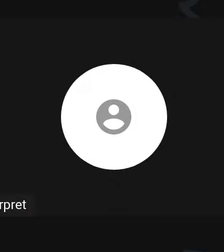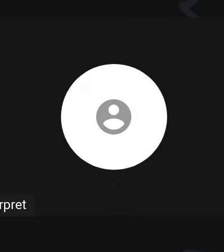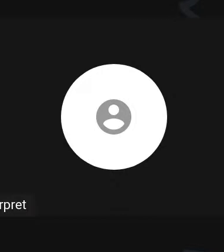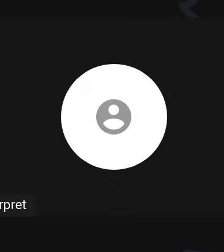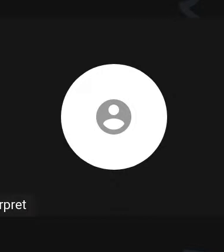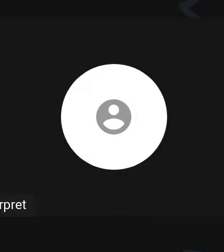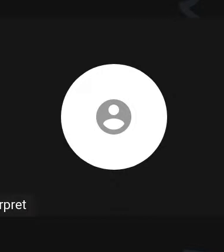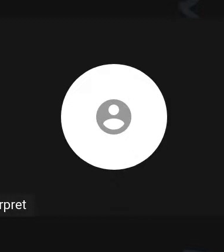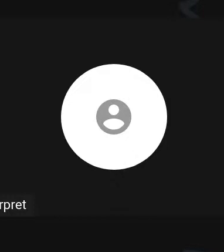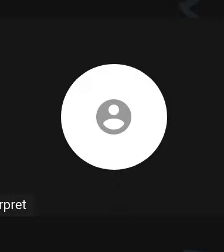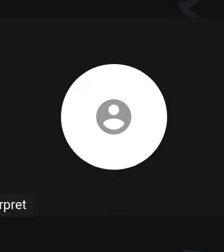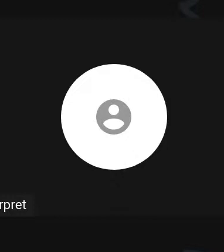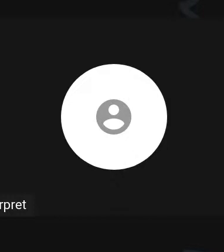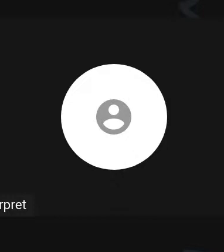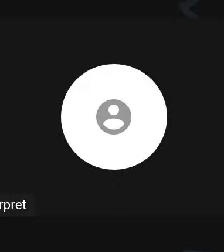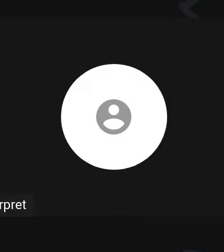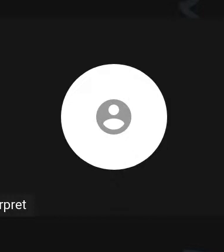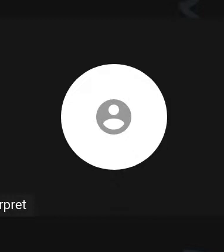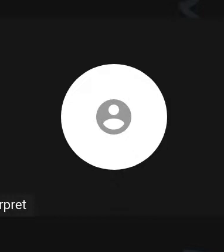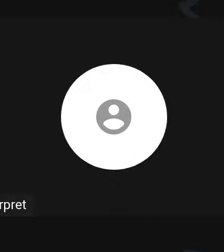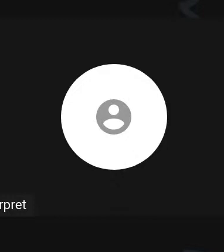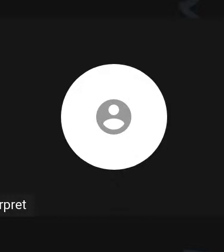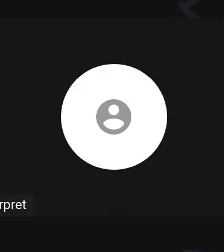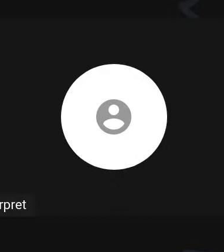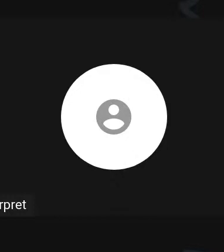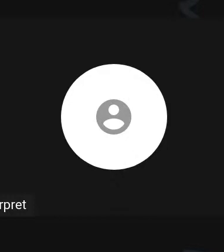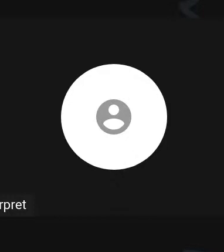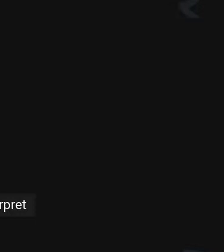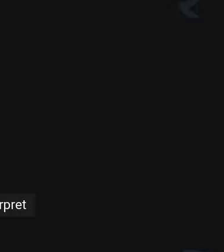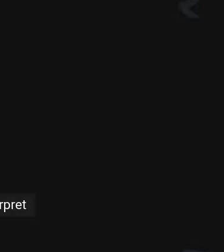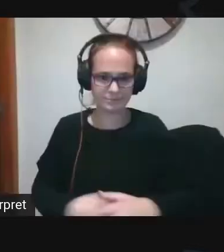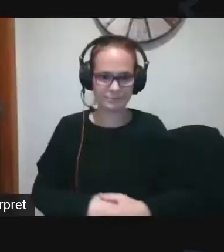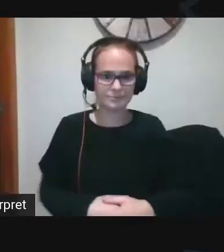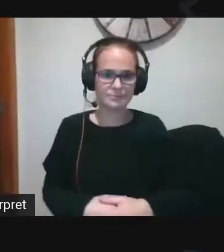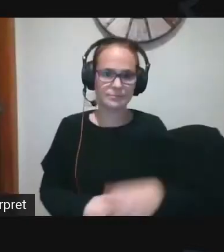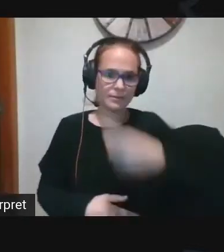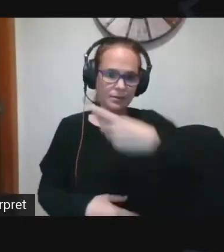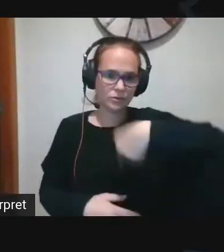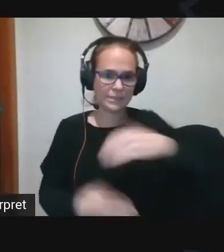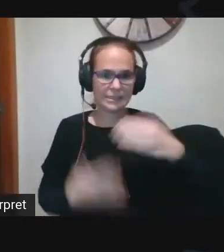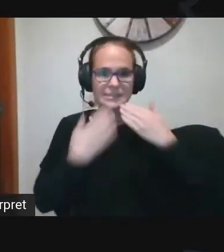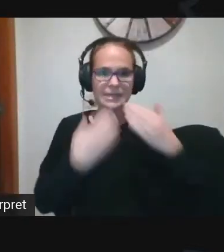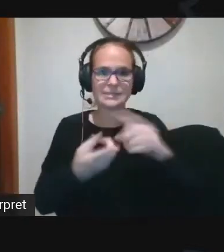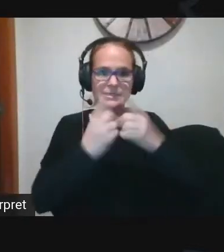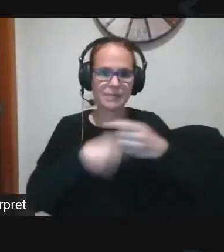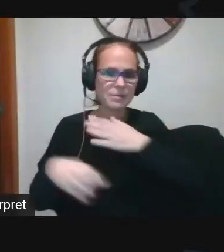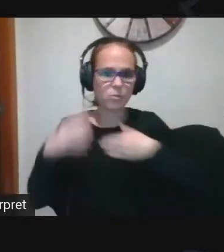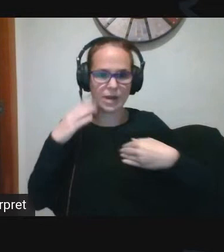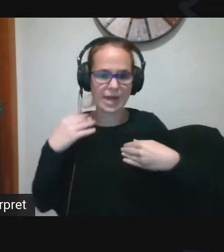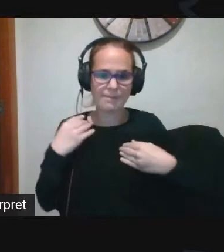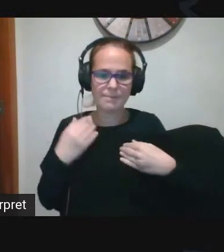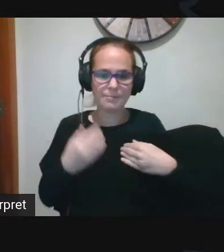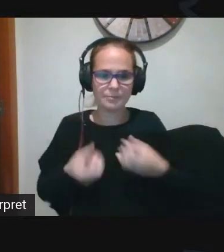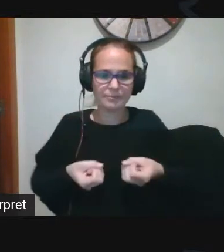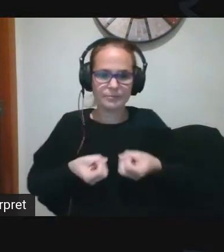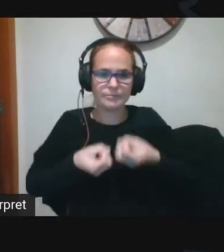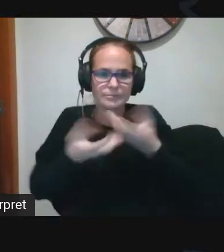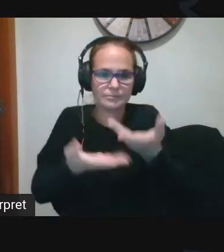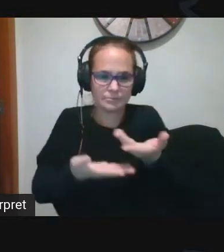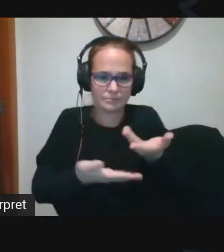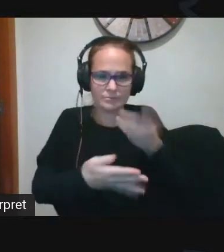aquest canvi el que volem és reflectir que totes aquelles decisions que pren el centre